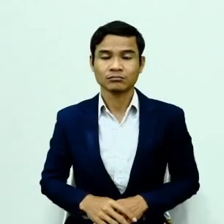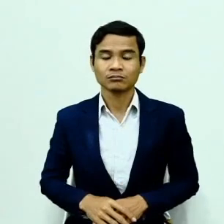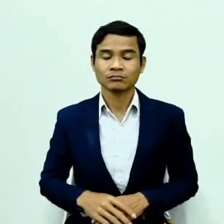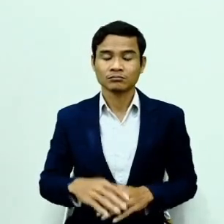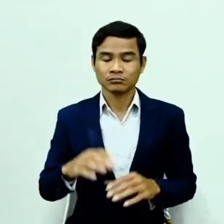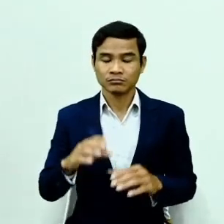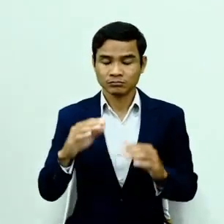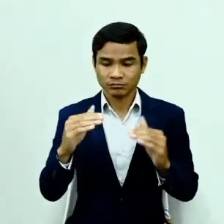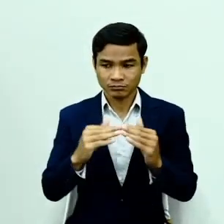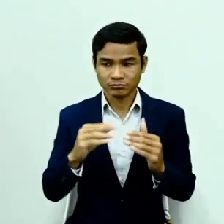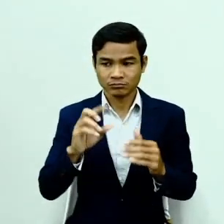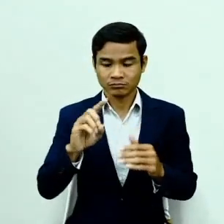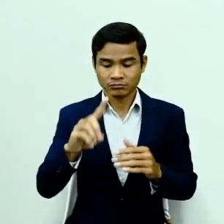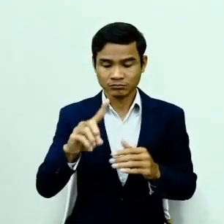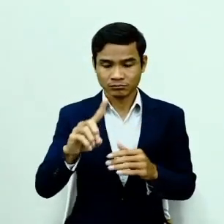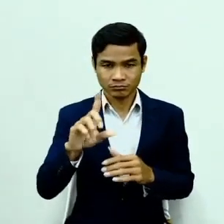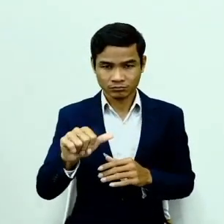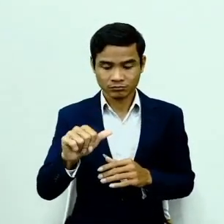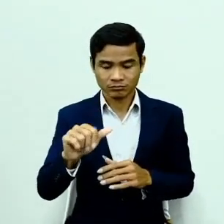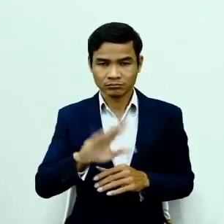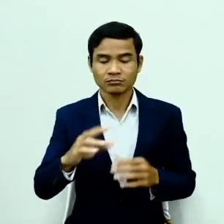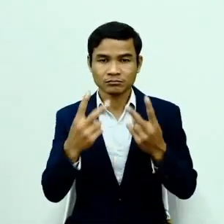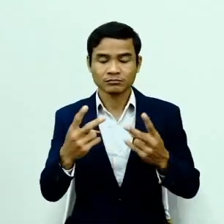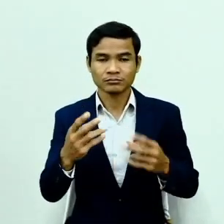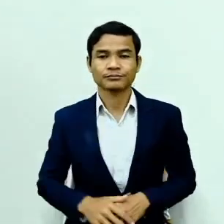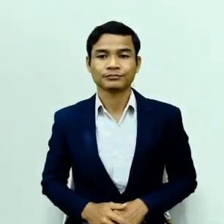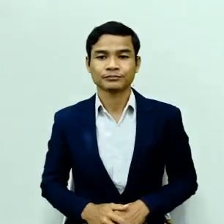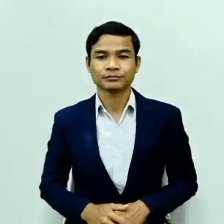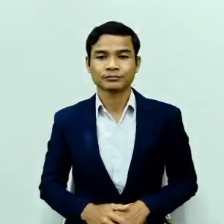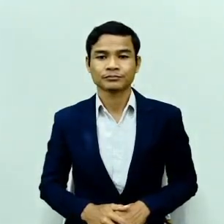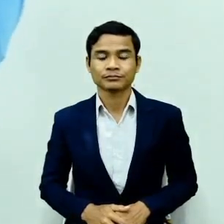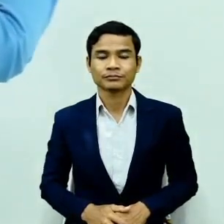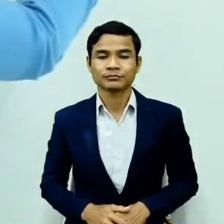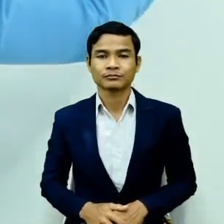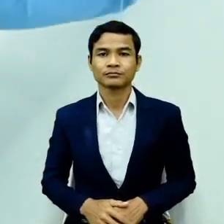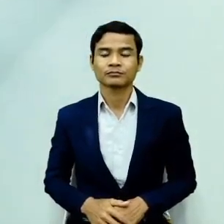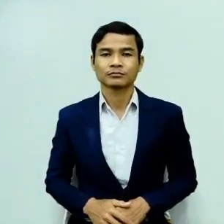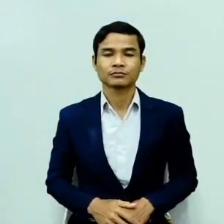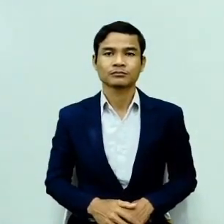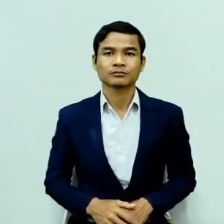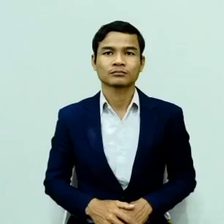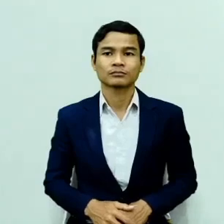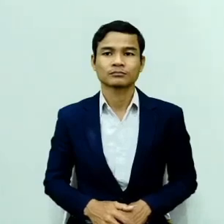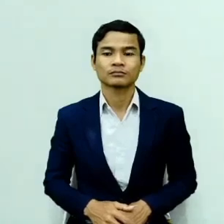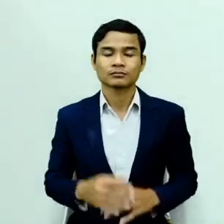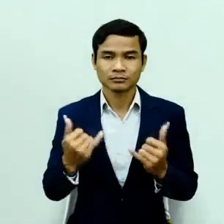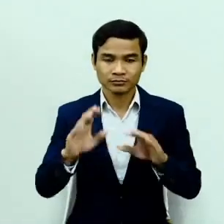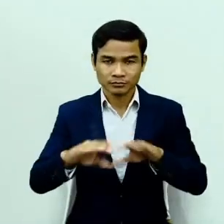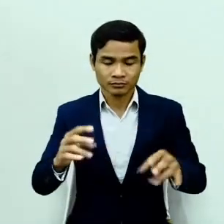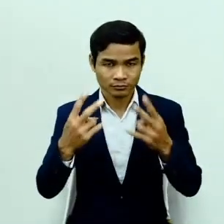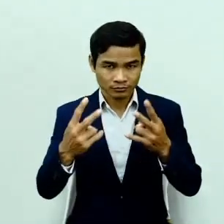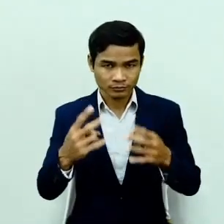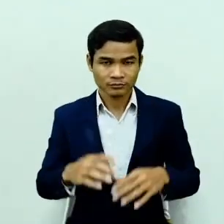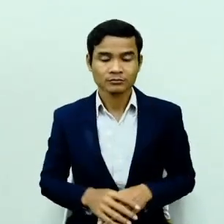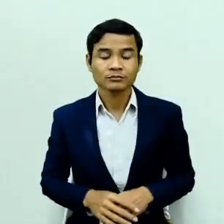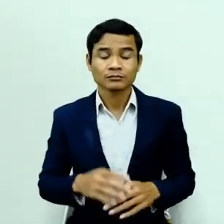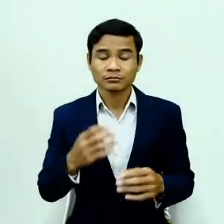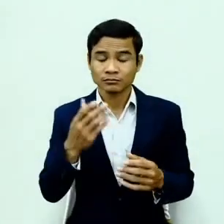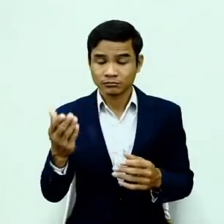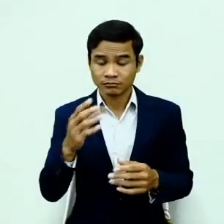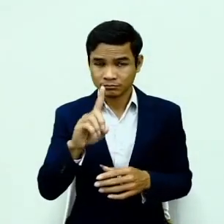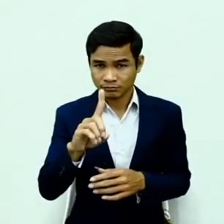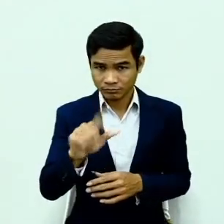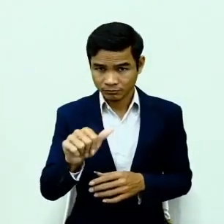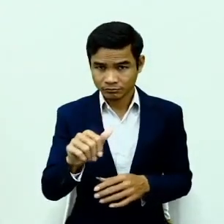xa nâng mùi rồi. Chà con mơ. Chà mùi rồi. Chà là con mơ. Chẳng chùm là ở mùi rồi